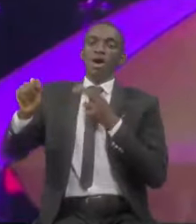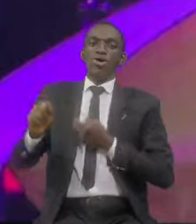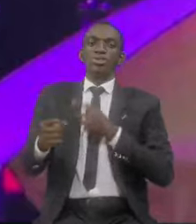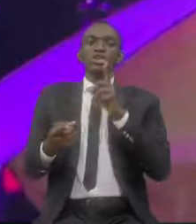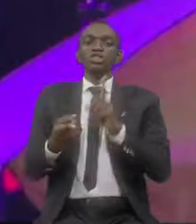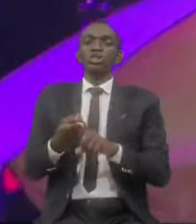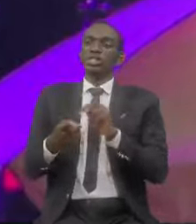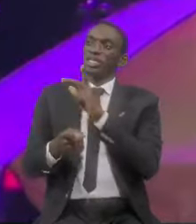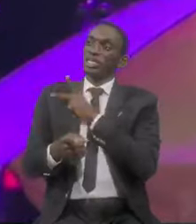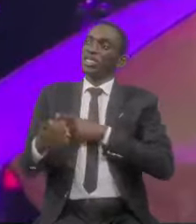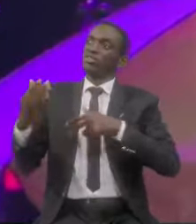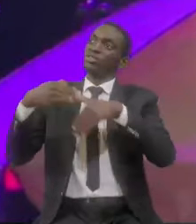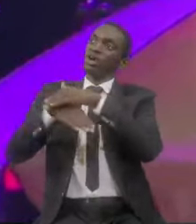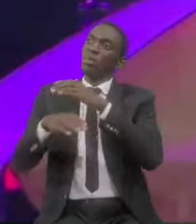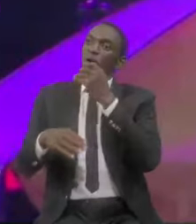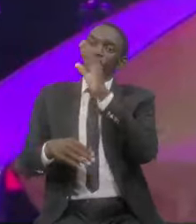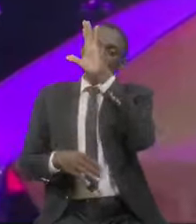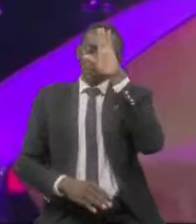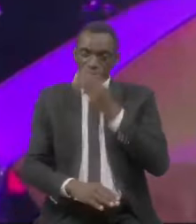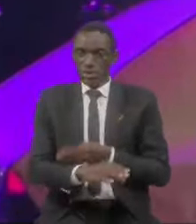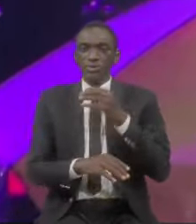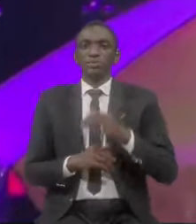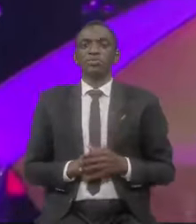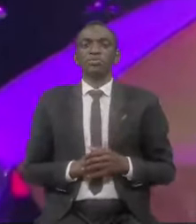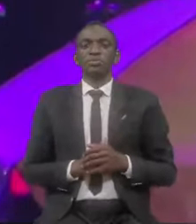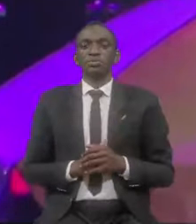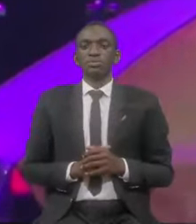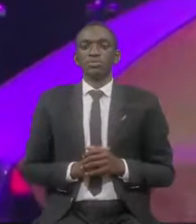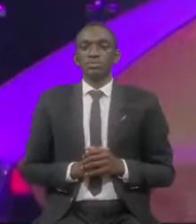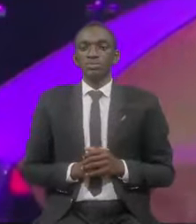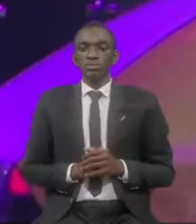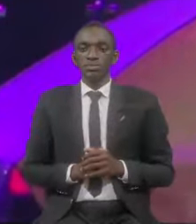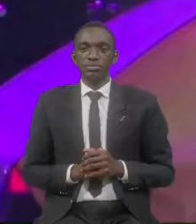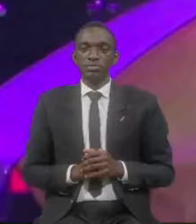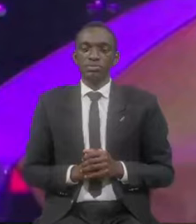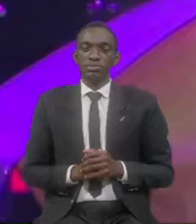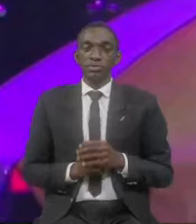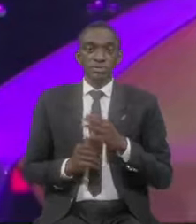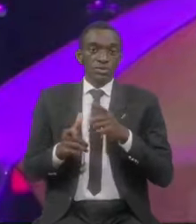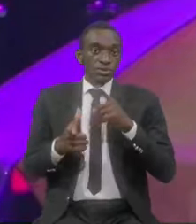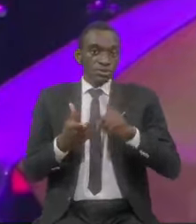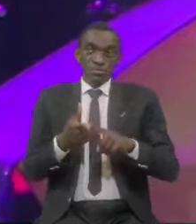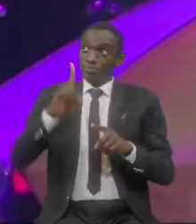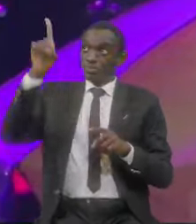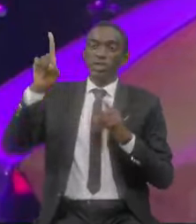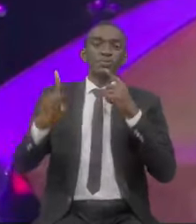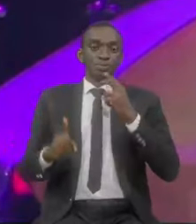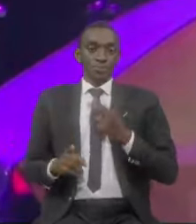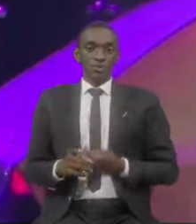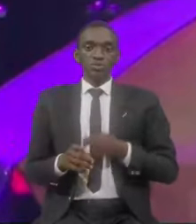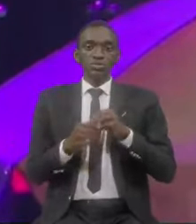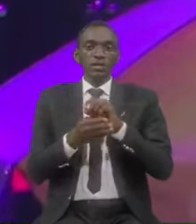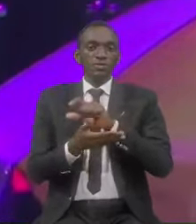Et il nous transporte dans le royaume du Fils de son amour. Et le